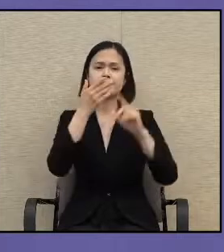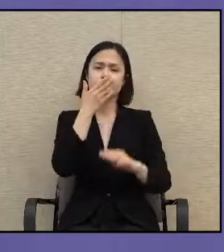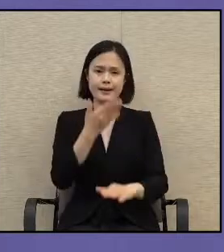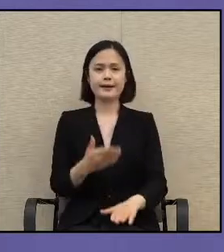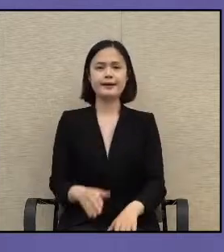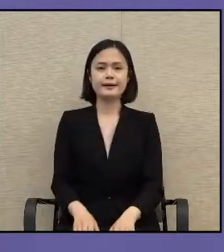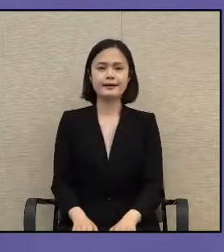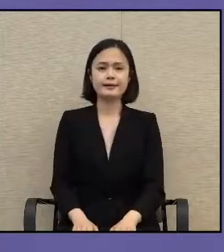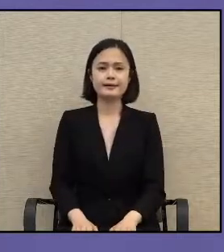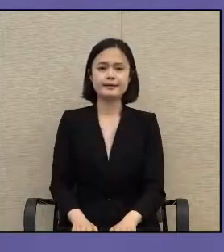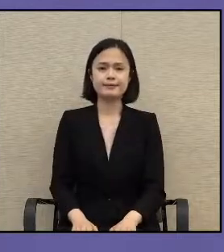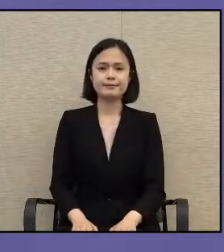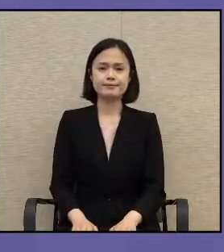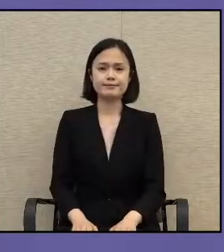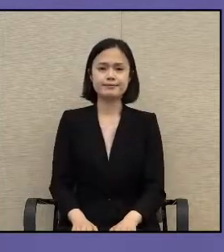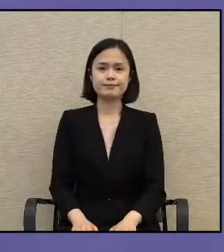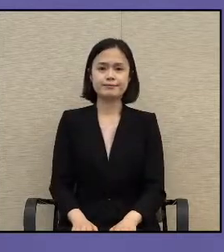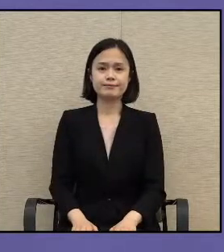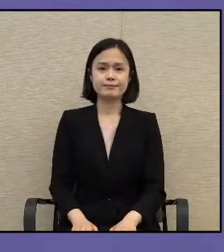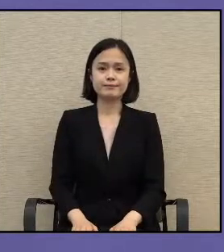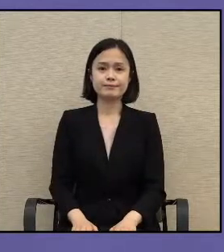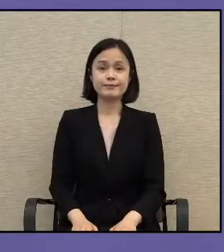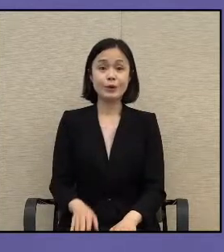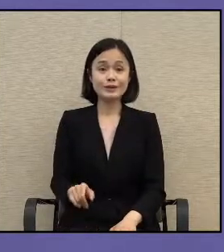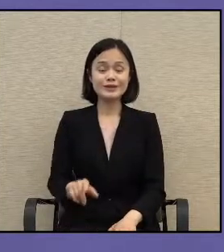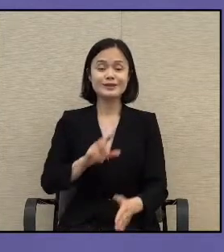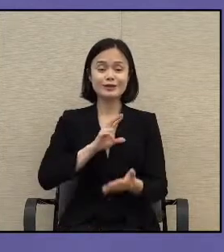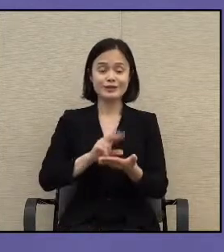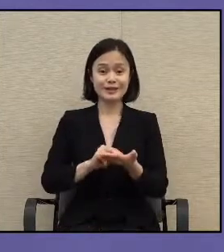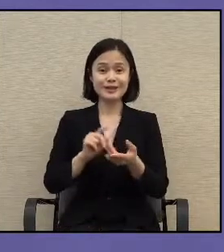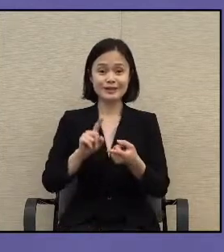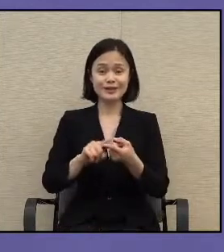좀 더 주목해서 이제 해보려고 합니다.